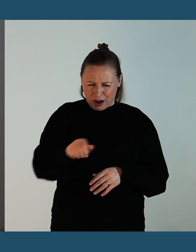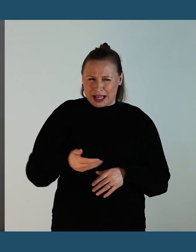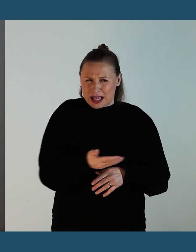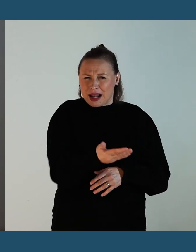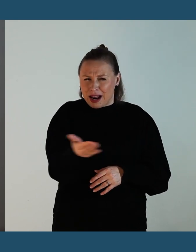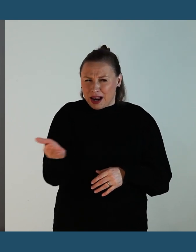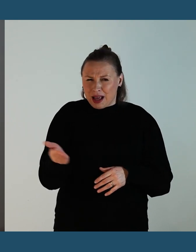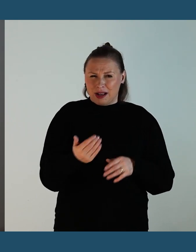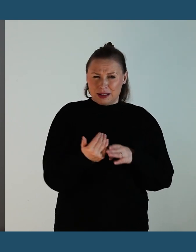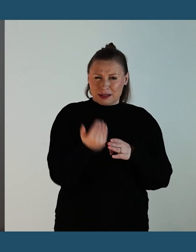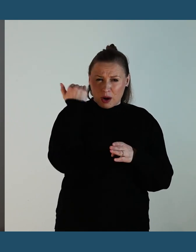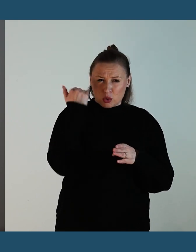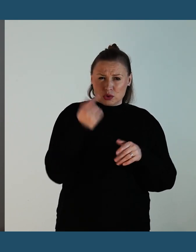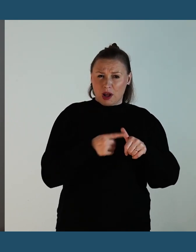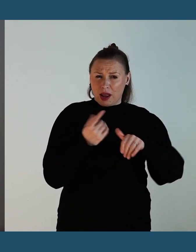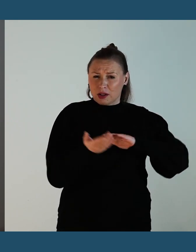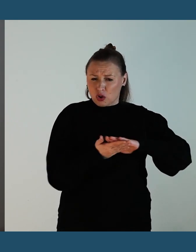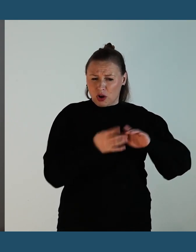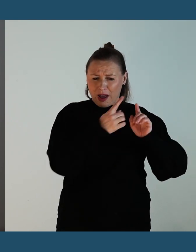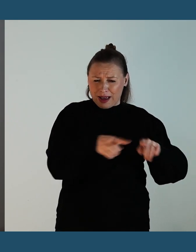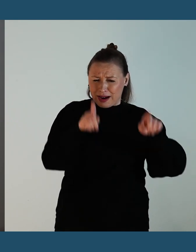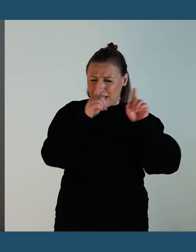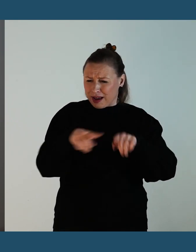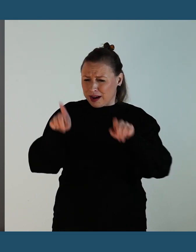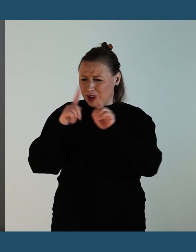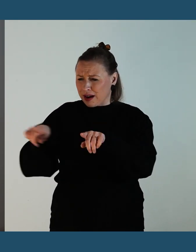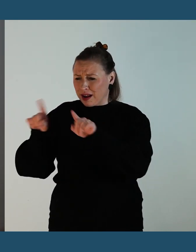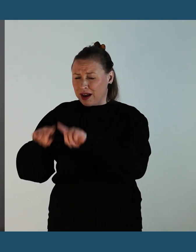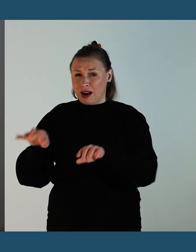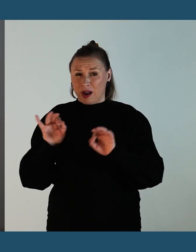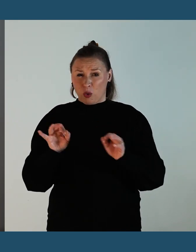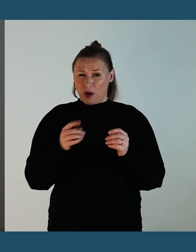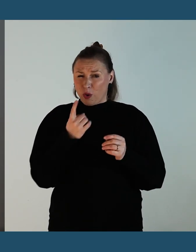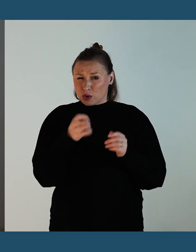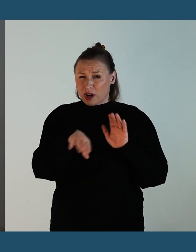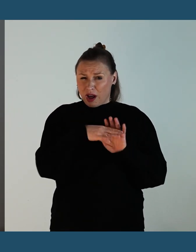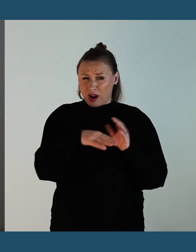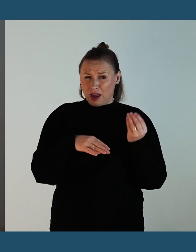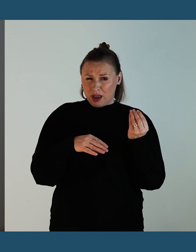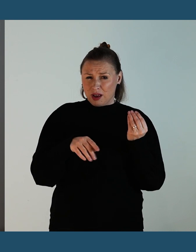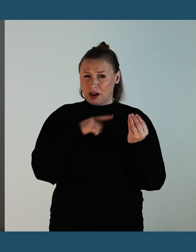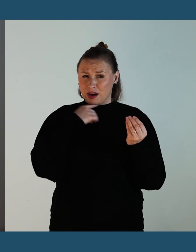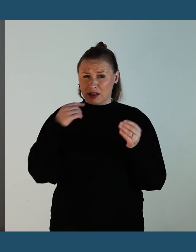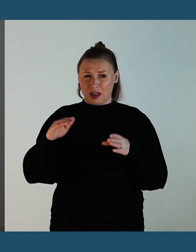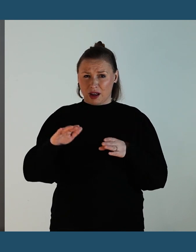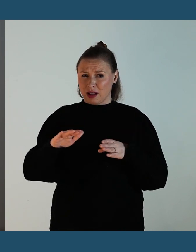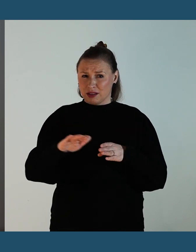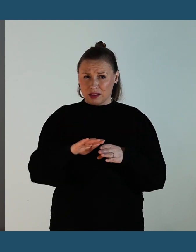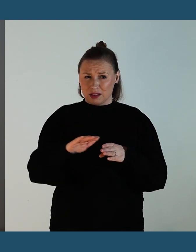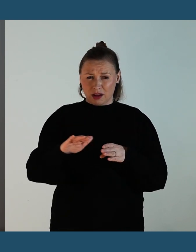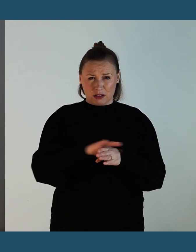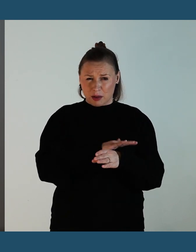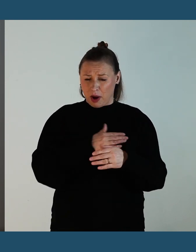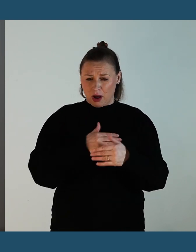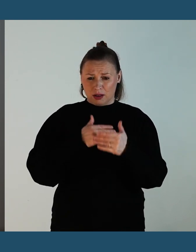erilaisista taustoista ja erilaisista lähtökohdista tuleville vammaisille ihmiselle ne oikeudet nyt niin kuin tälläkään hetkellä tässä yhteiskunnassa. Mutta totta